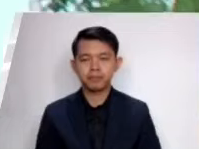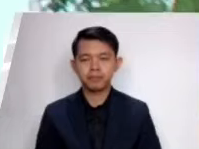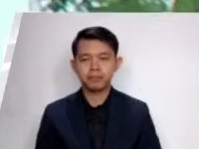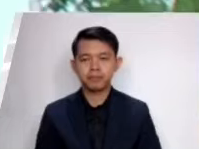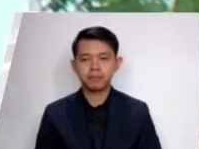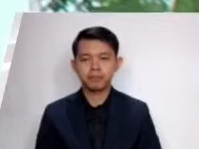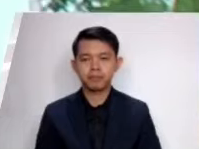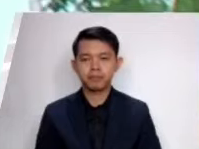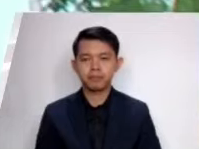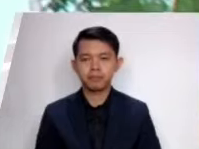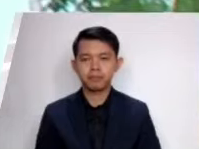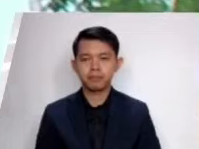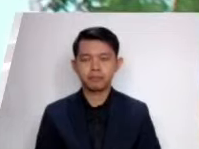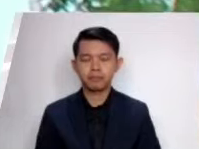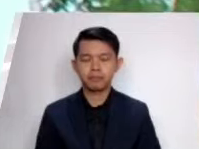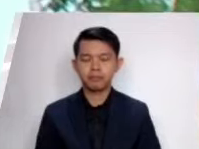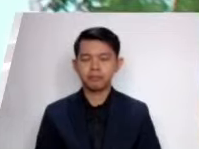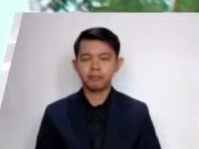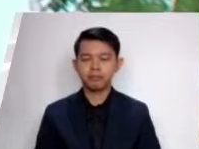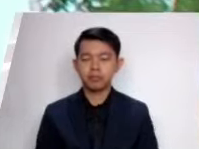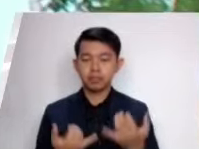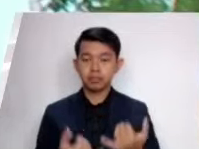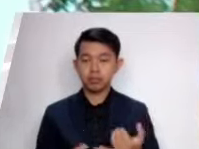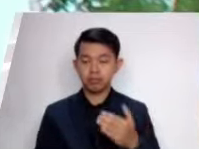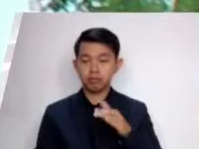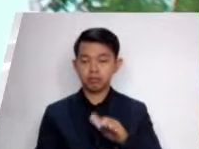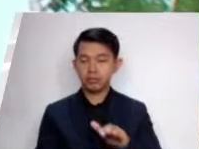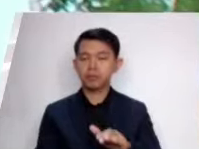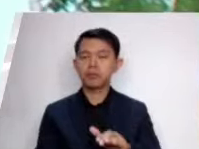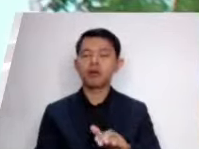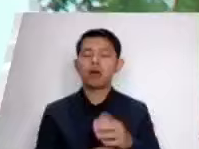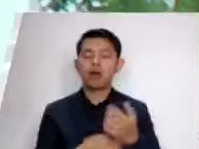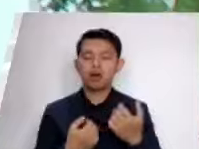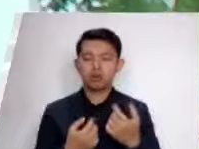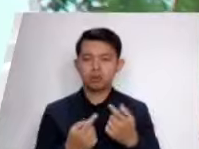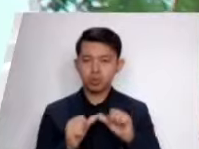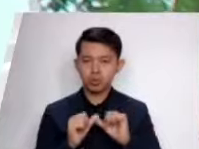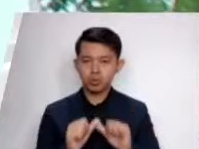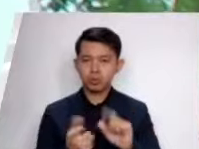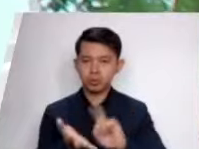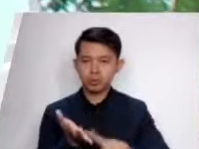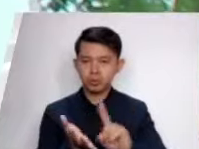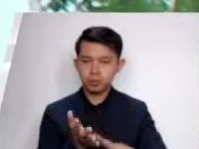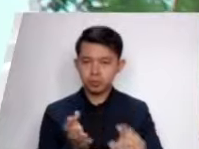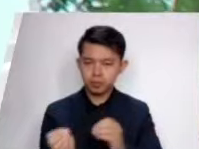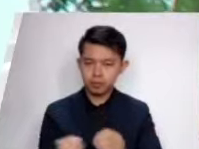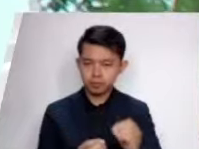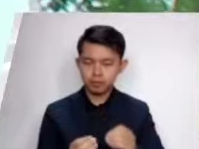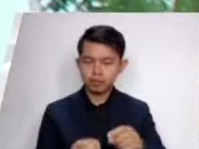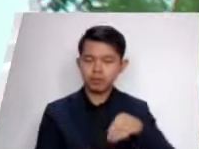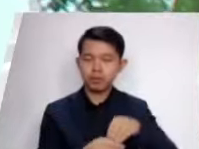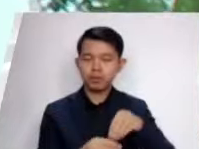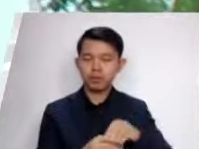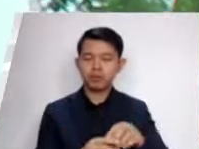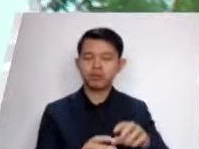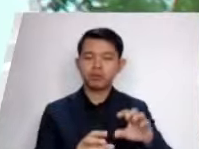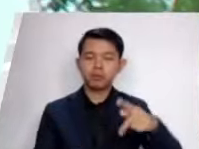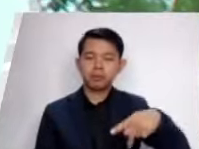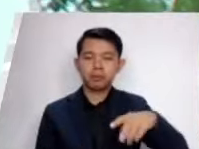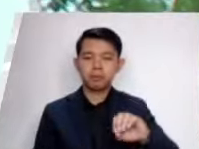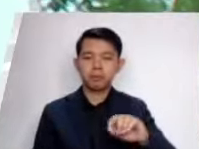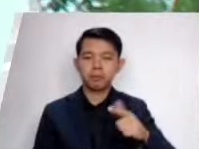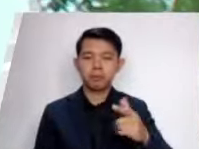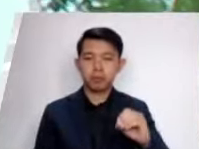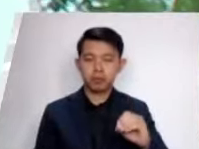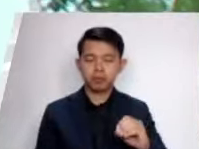Connie, ngayong tanghali ay magre-resume ulit yung search operations ng PNP-CIDG dito sa loob ng Pogo compound. Day 4 na ngayon